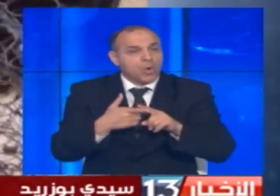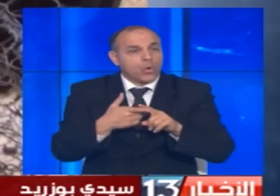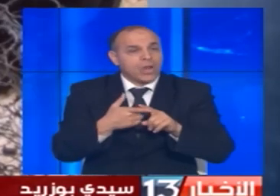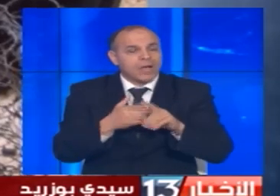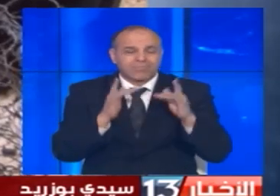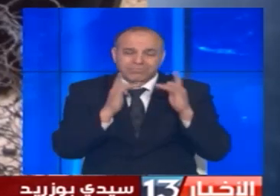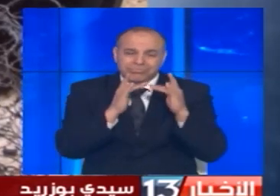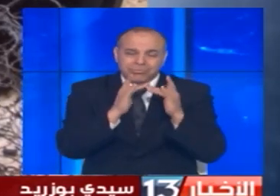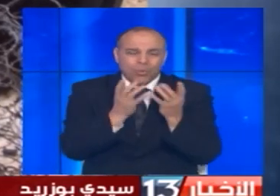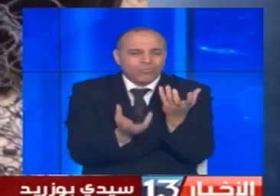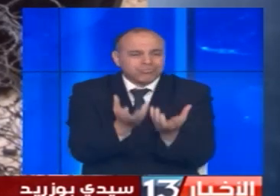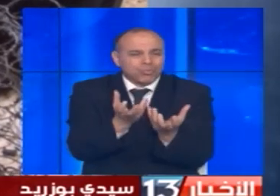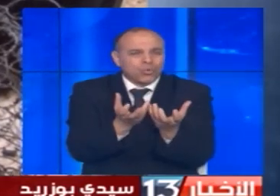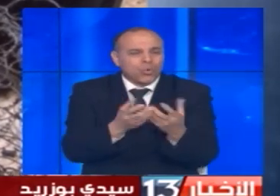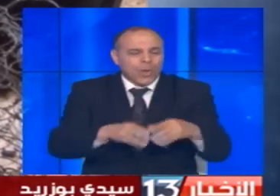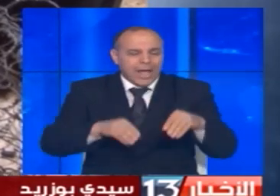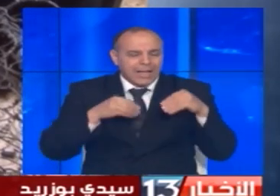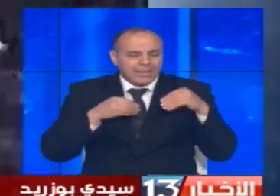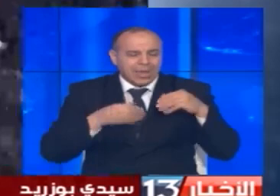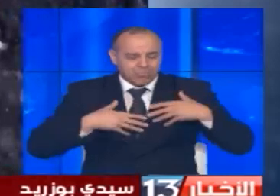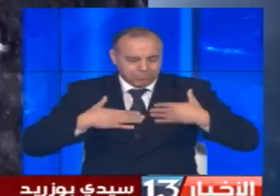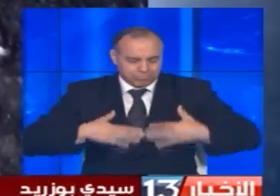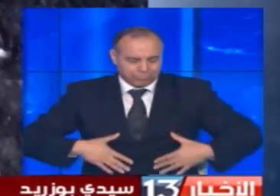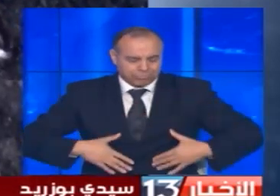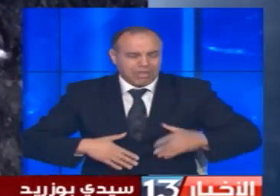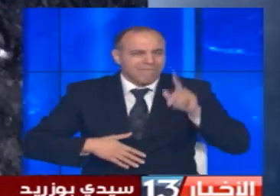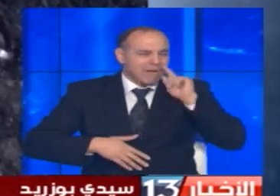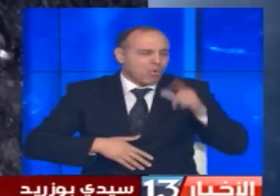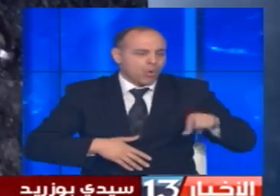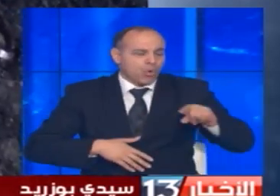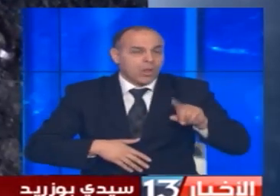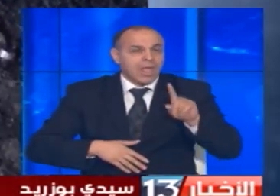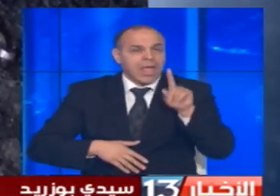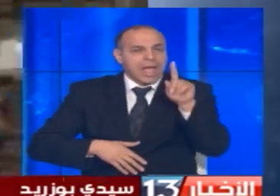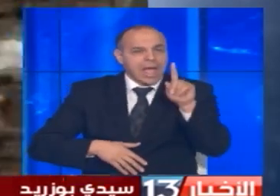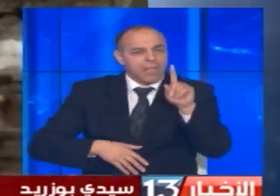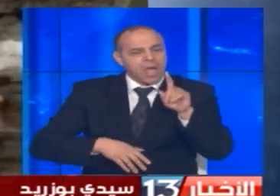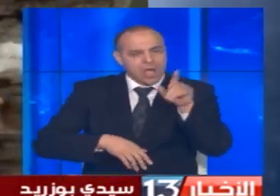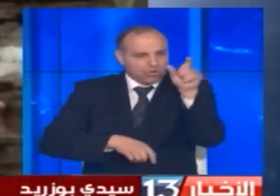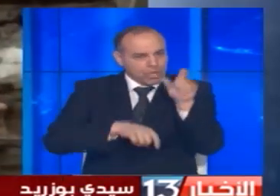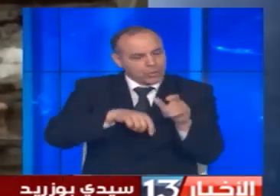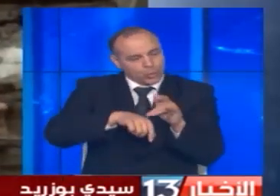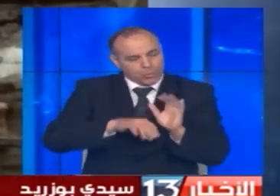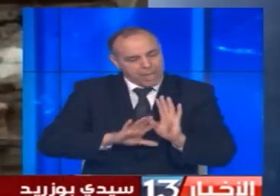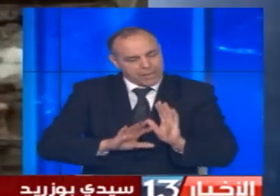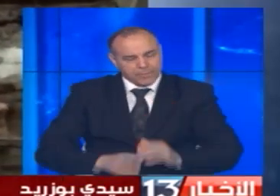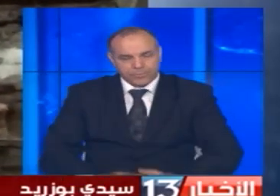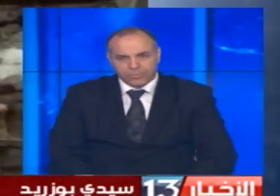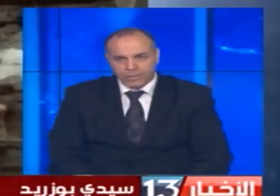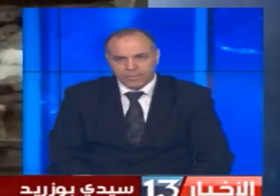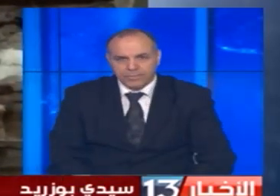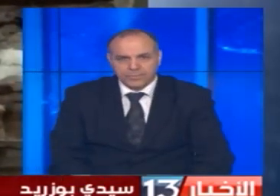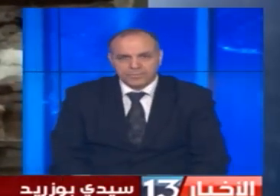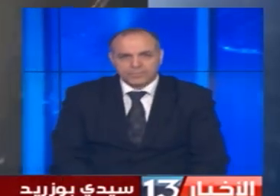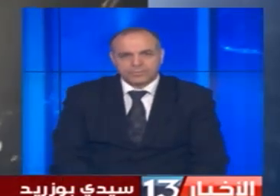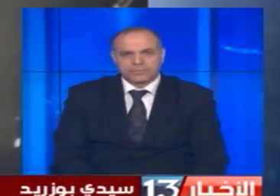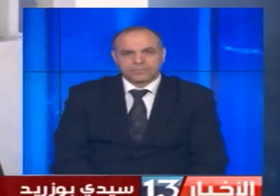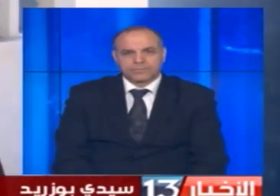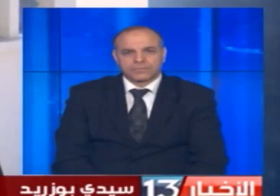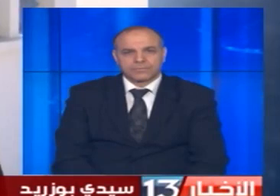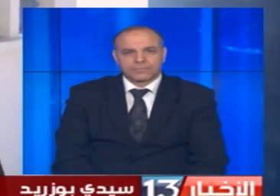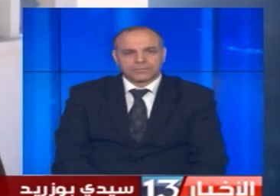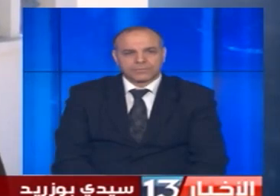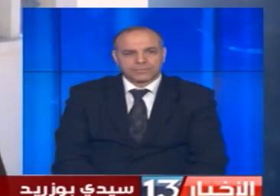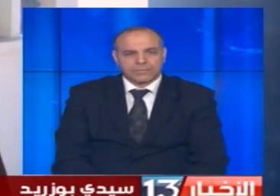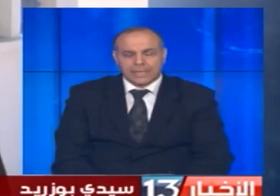الأسرة والحشايا والأغطية وملابس المقيمات دون تسجيل أضرار بشرية.